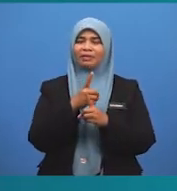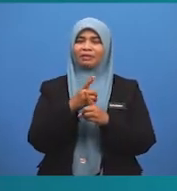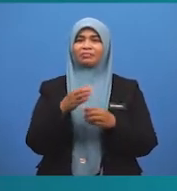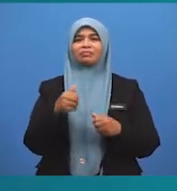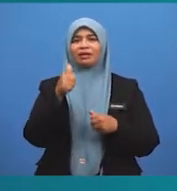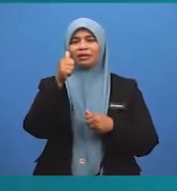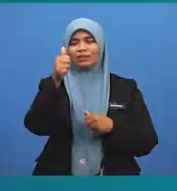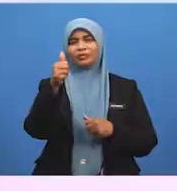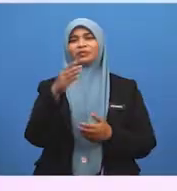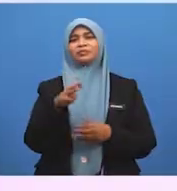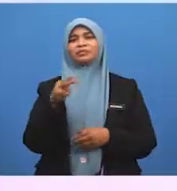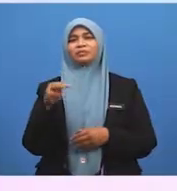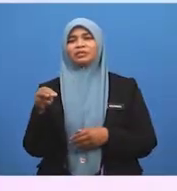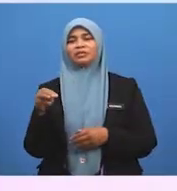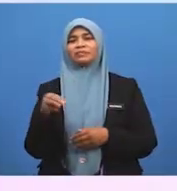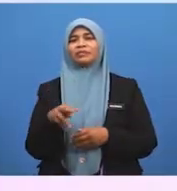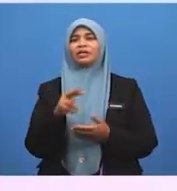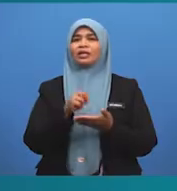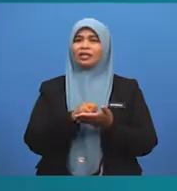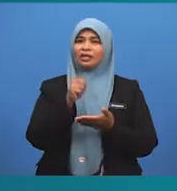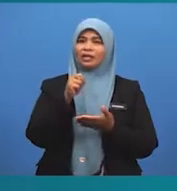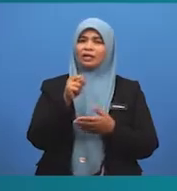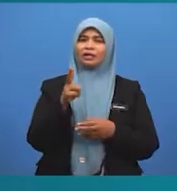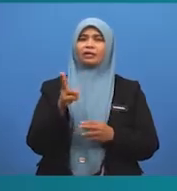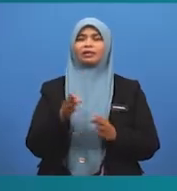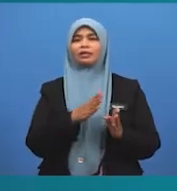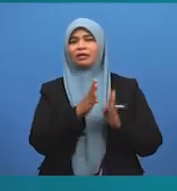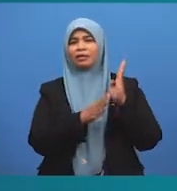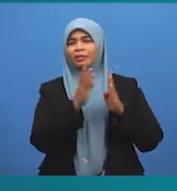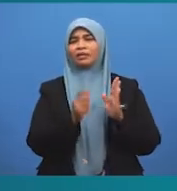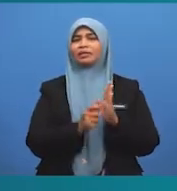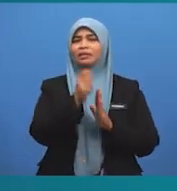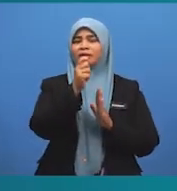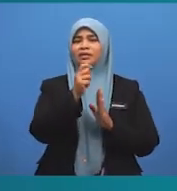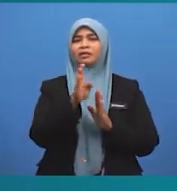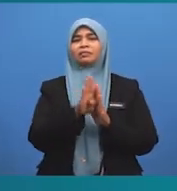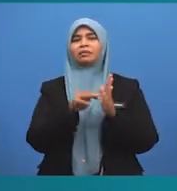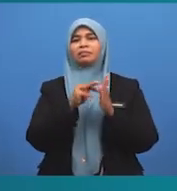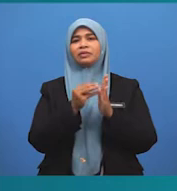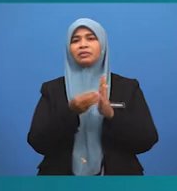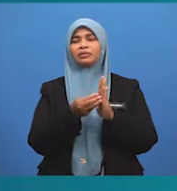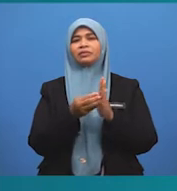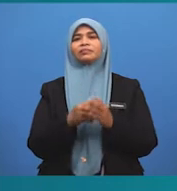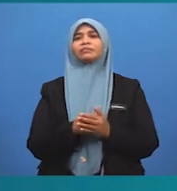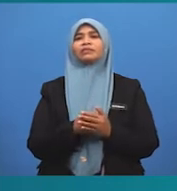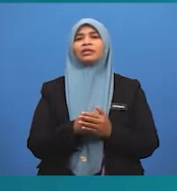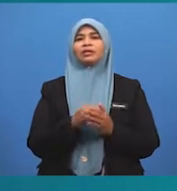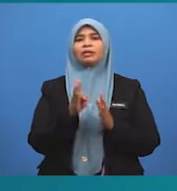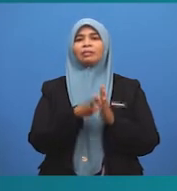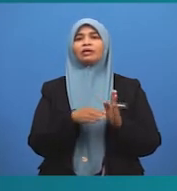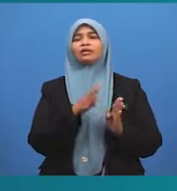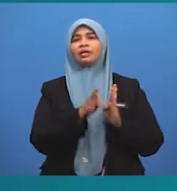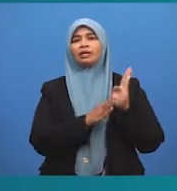murid-murid saya. Nilai hemah tinggi bermaksud